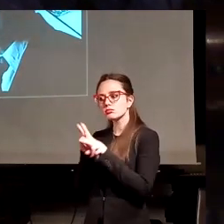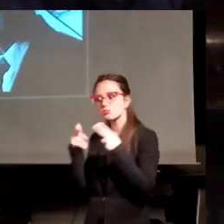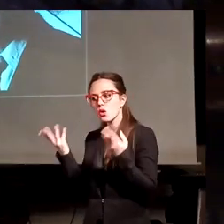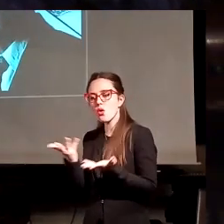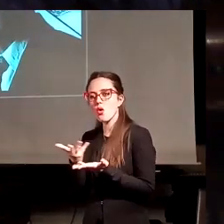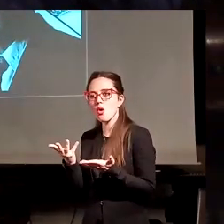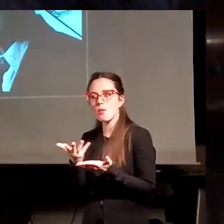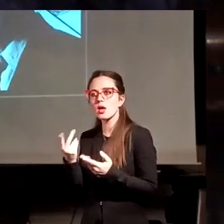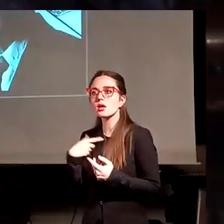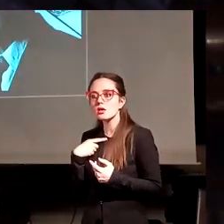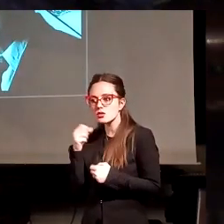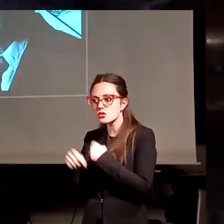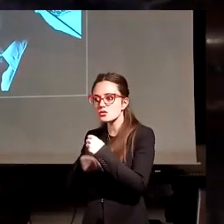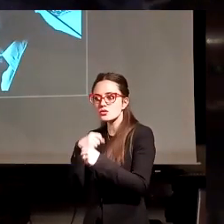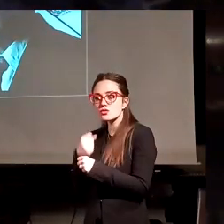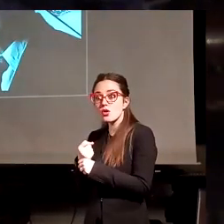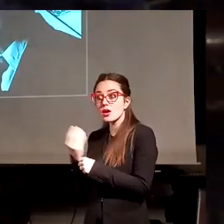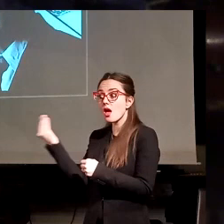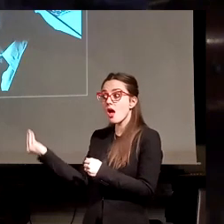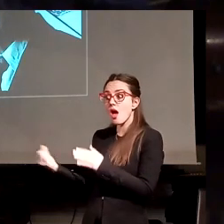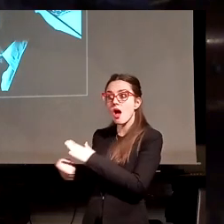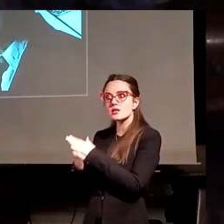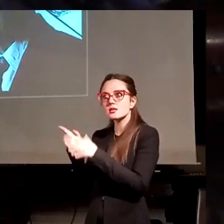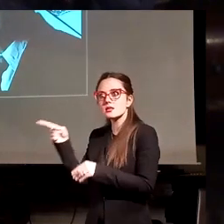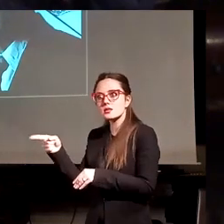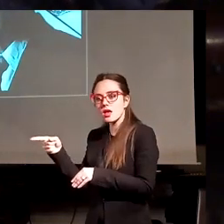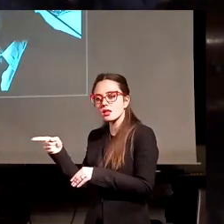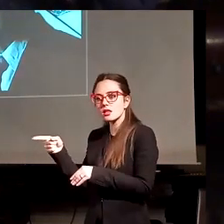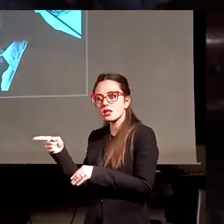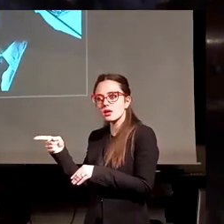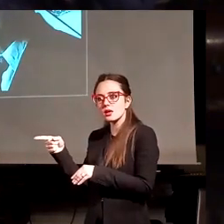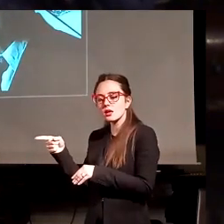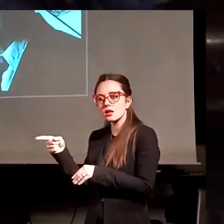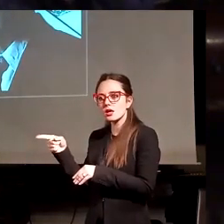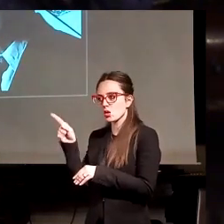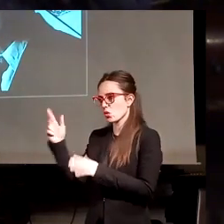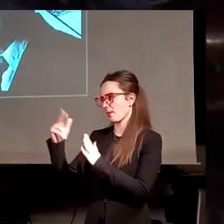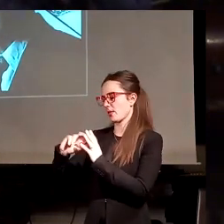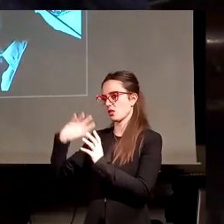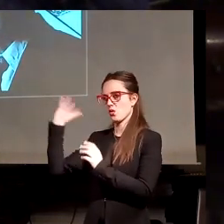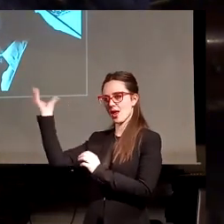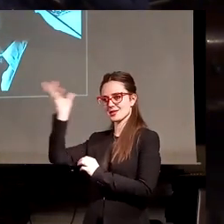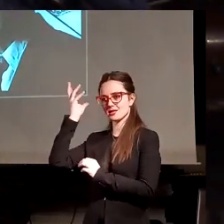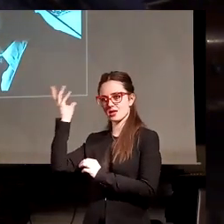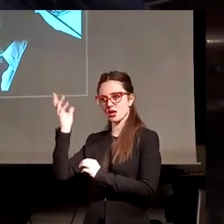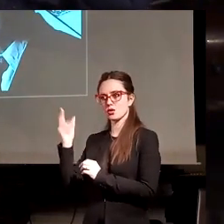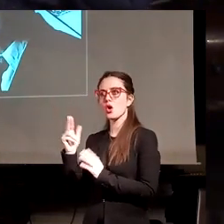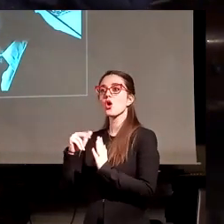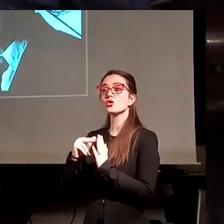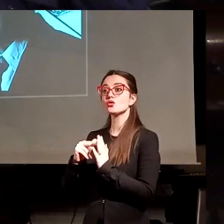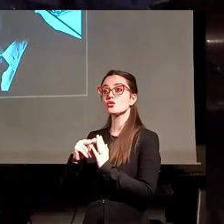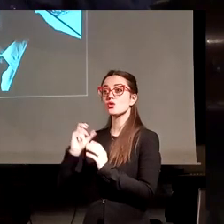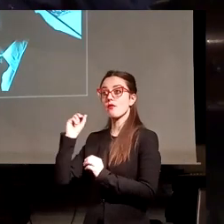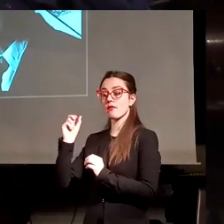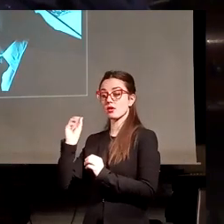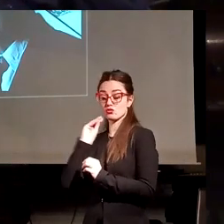appassionato innamorata della storia di questo assistente su che era un pittore astratto giovane che sperava di diventare pittore astratto